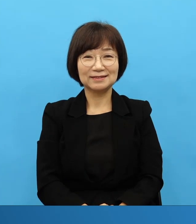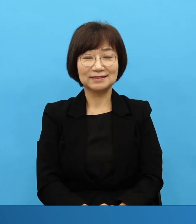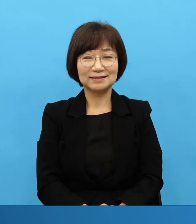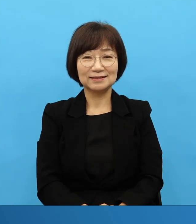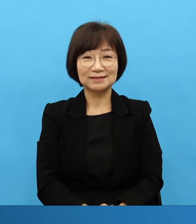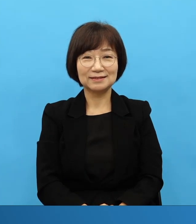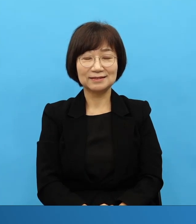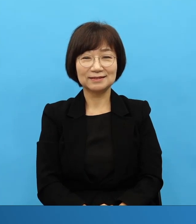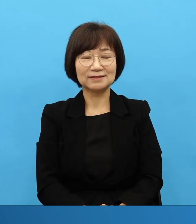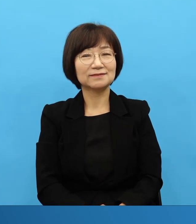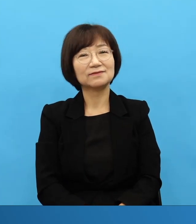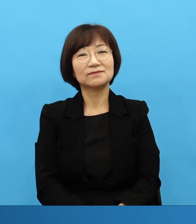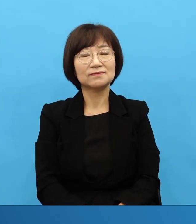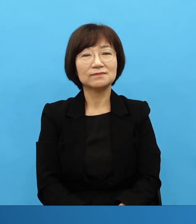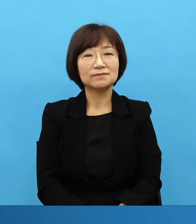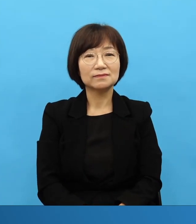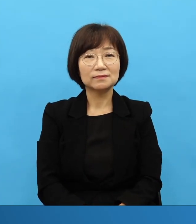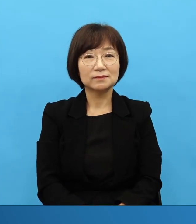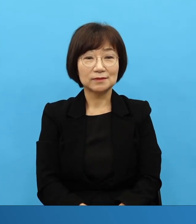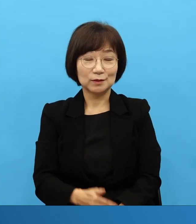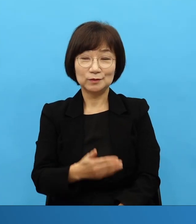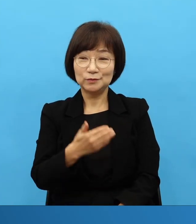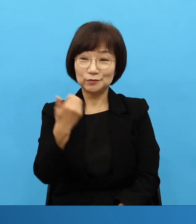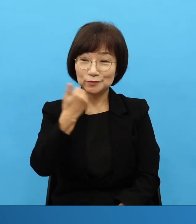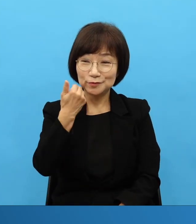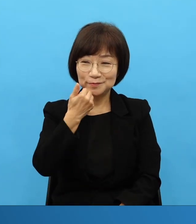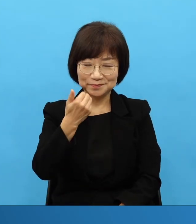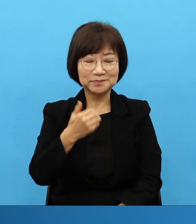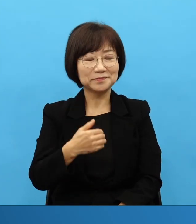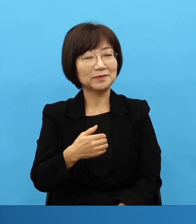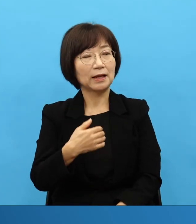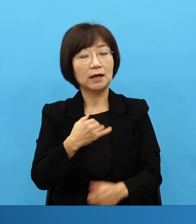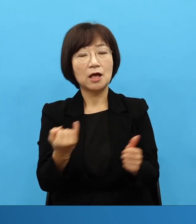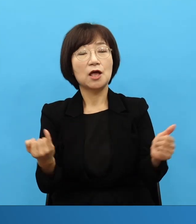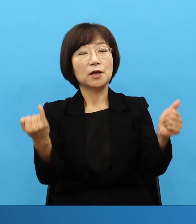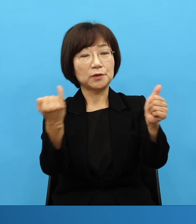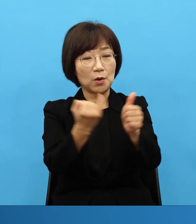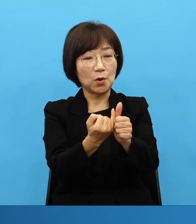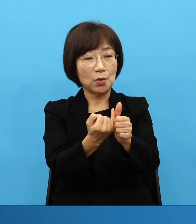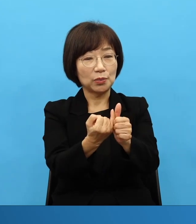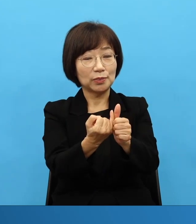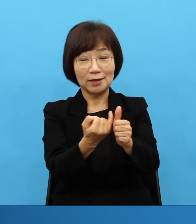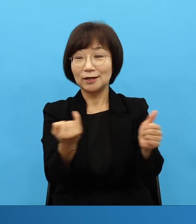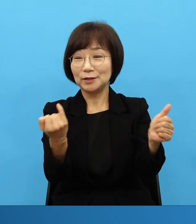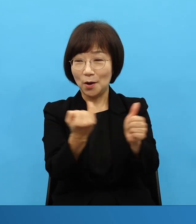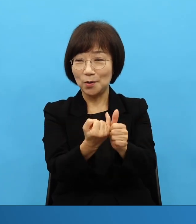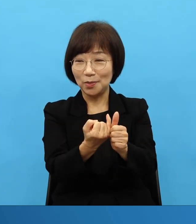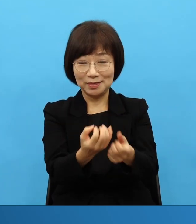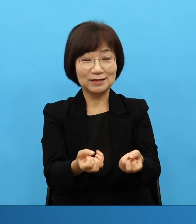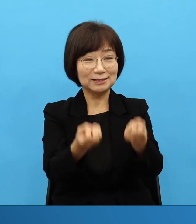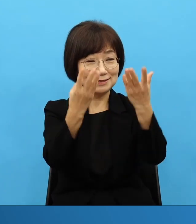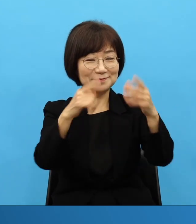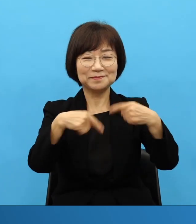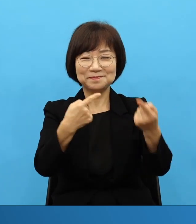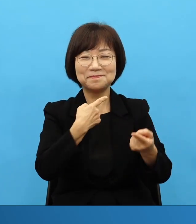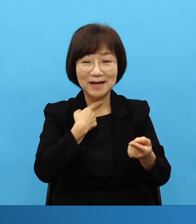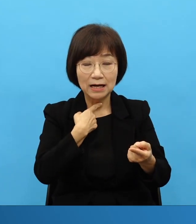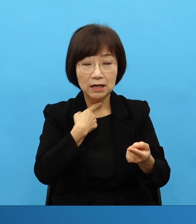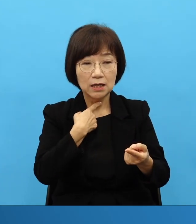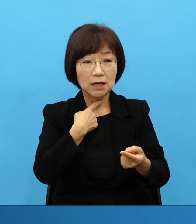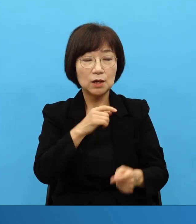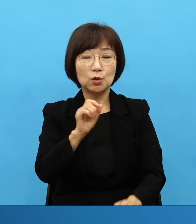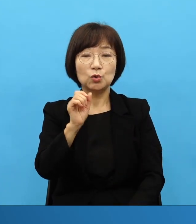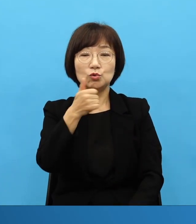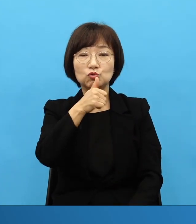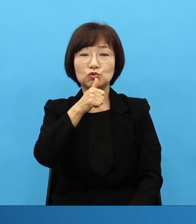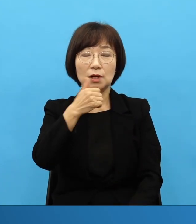한 사람은요. 결혼식 때도 갔다 내가. 세상에 결혼 설교를 1시간 40분 하는 거라 미치겠더라니까요. Even the sermons given by